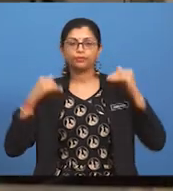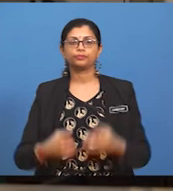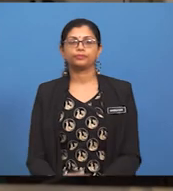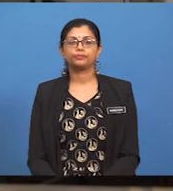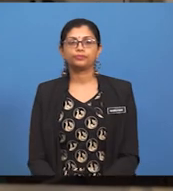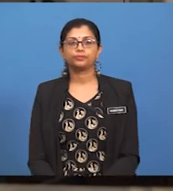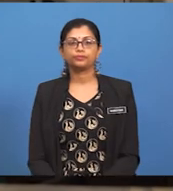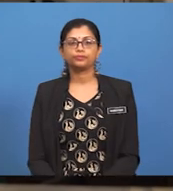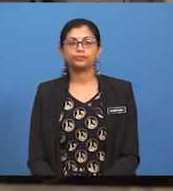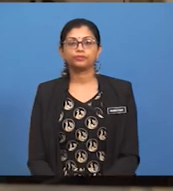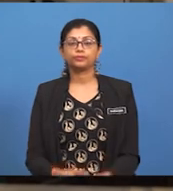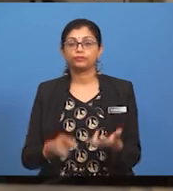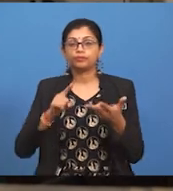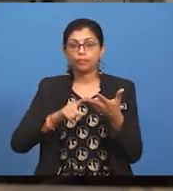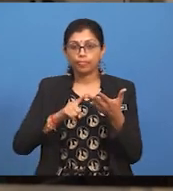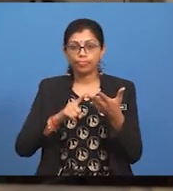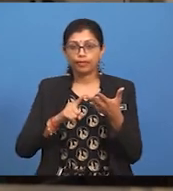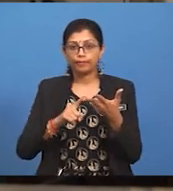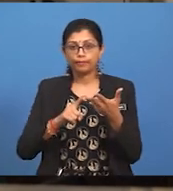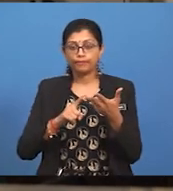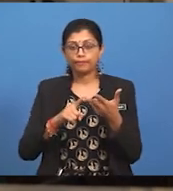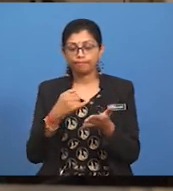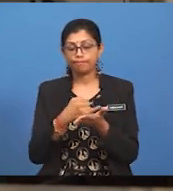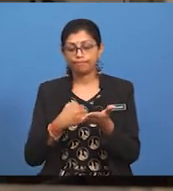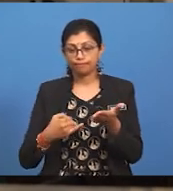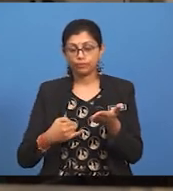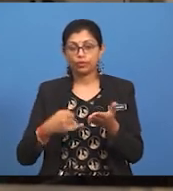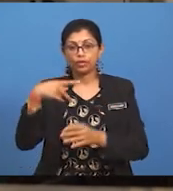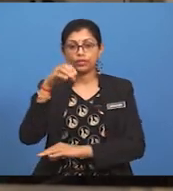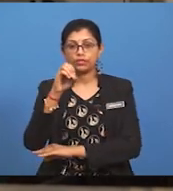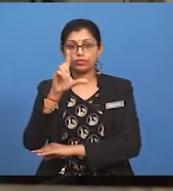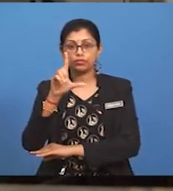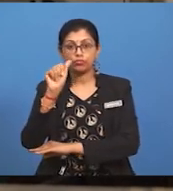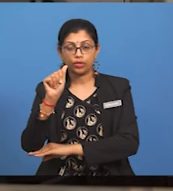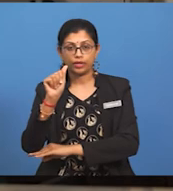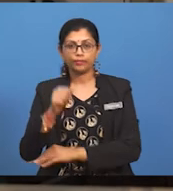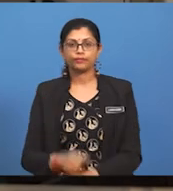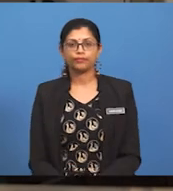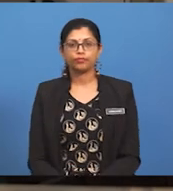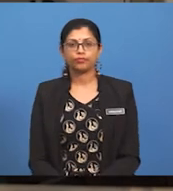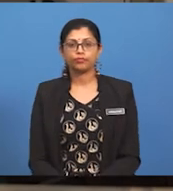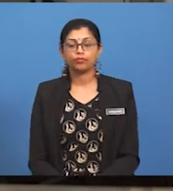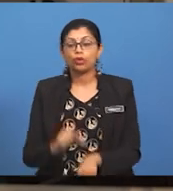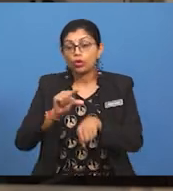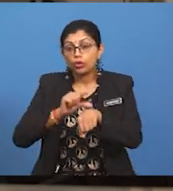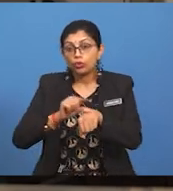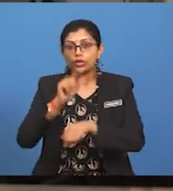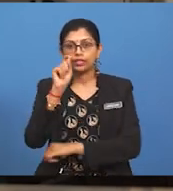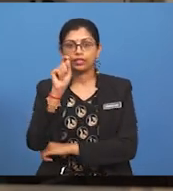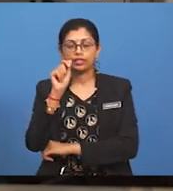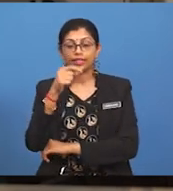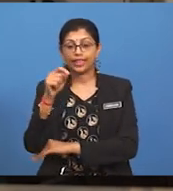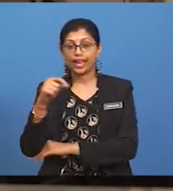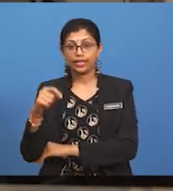Seterusnya, mendrap pola pakaian hamil, iaitu loose maxi dress berserta tanda pola yang